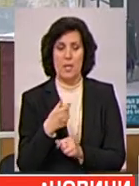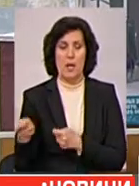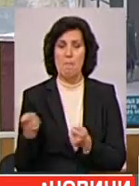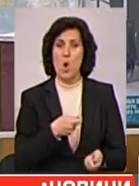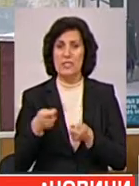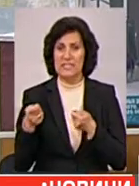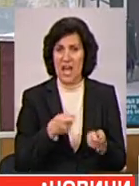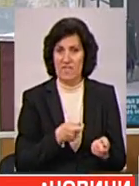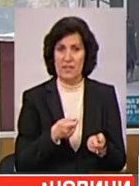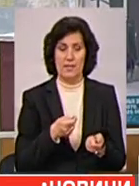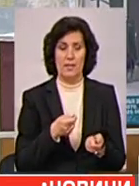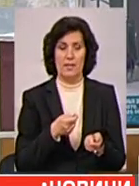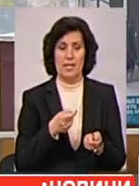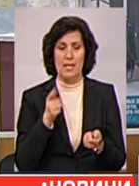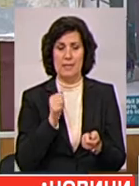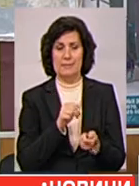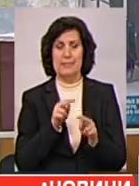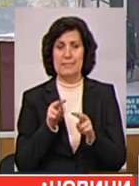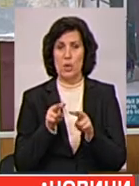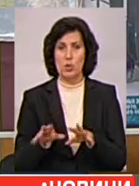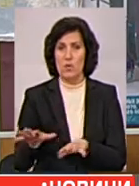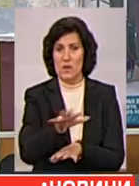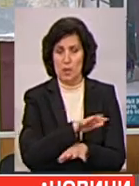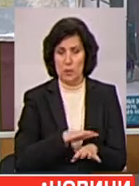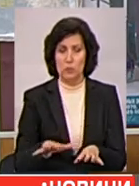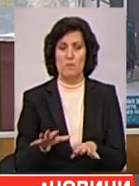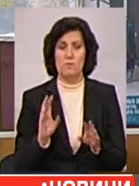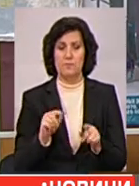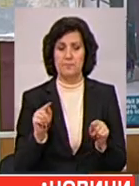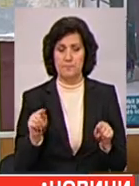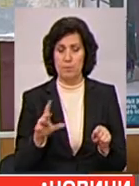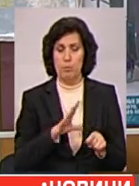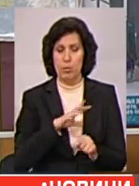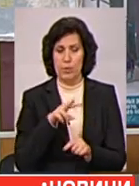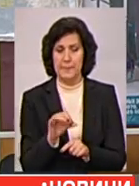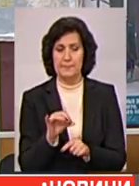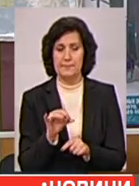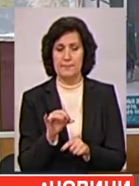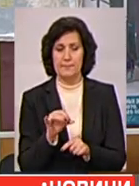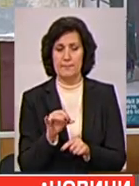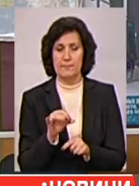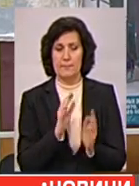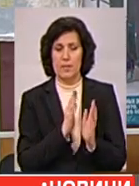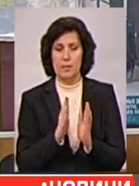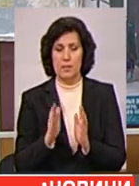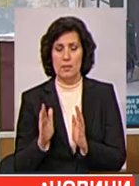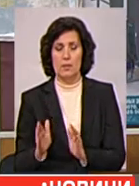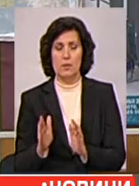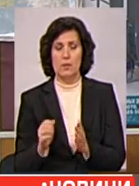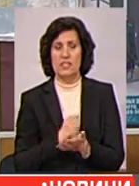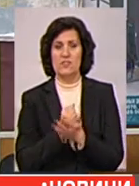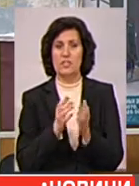поставки з цих неконтрольованих районів, вони нормалізувались, вони були, їх порядок затверджений